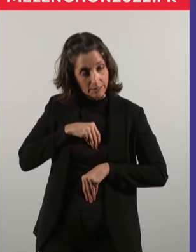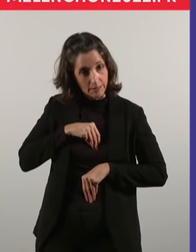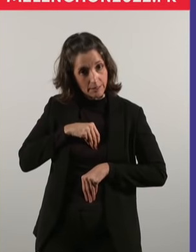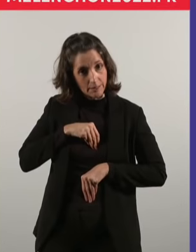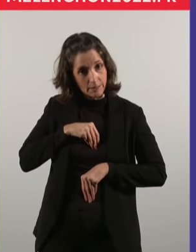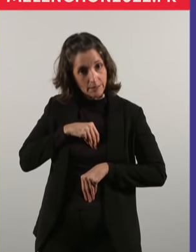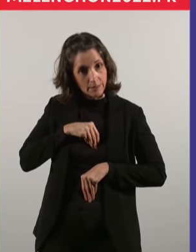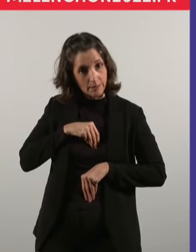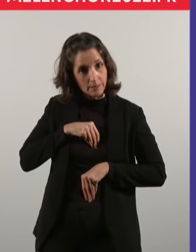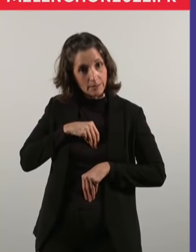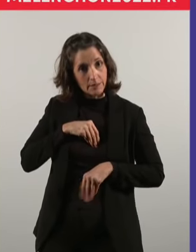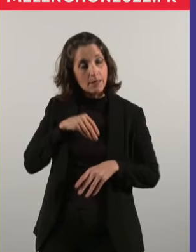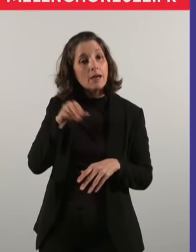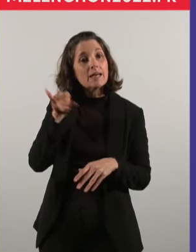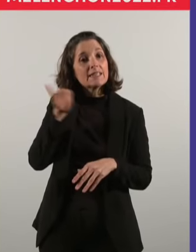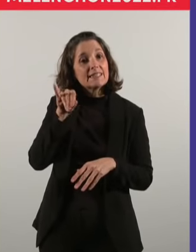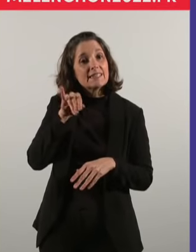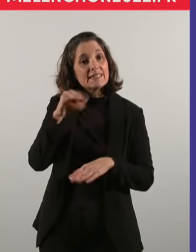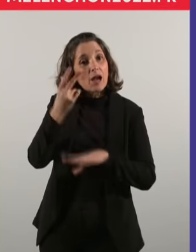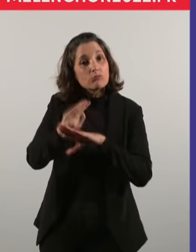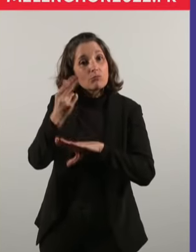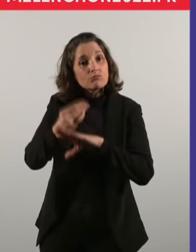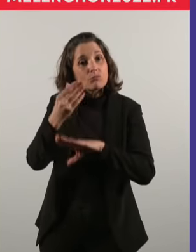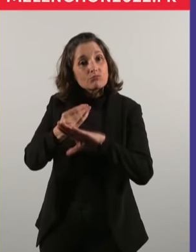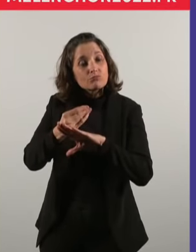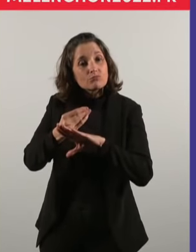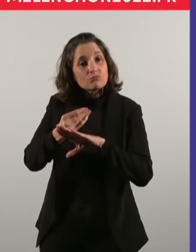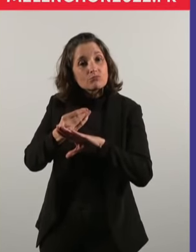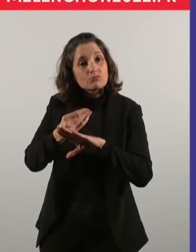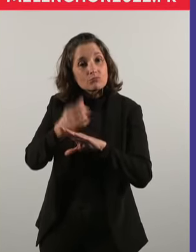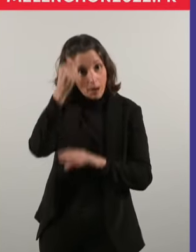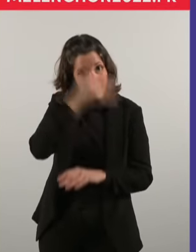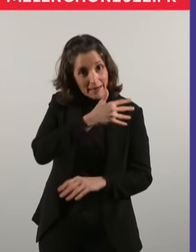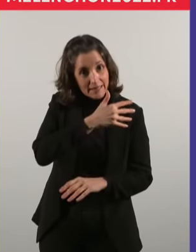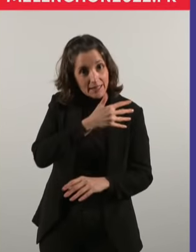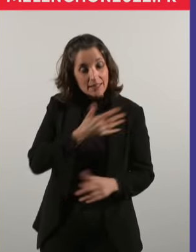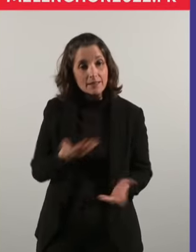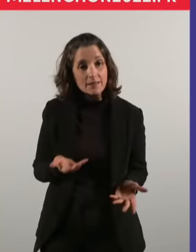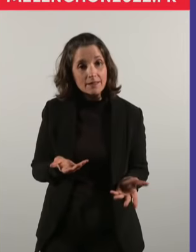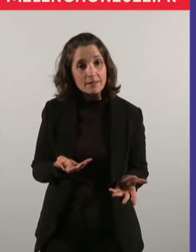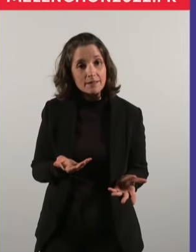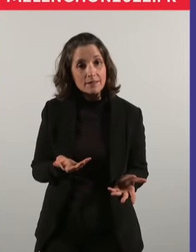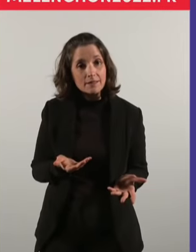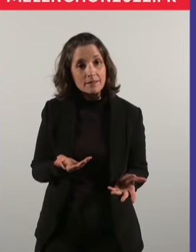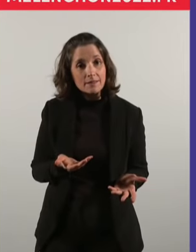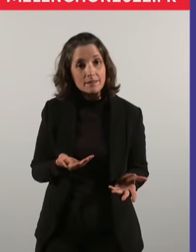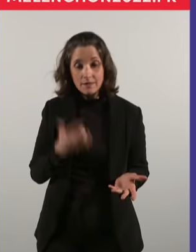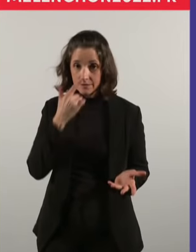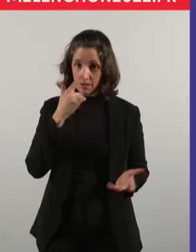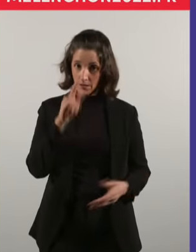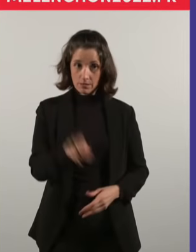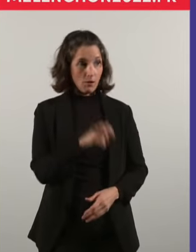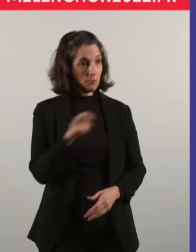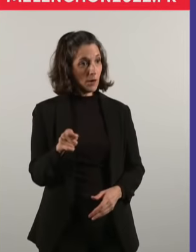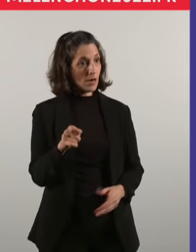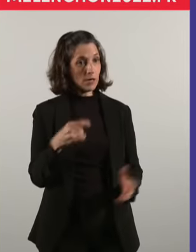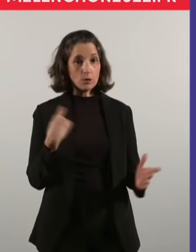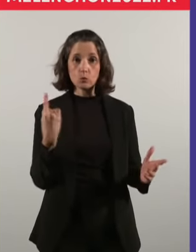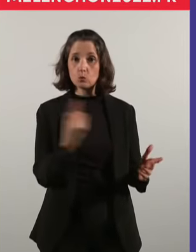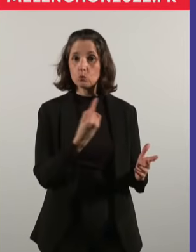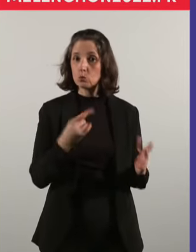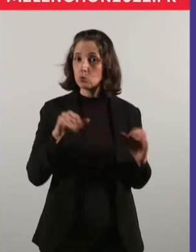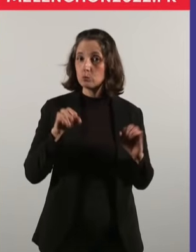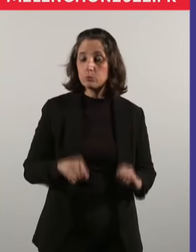Microsoft qui s'en occupe. Trouve-t-on normal que tant et tant de gens accèdent sans aucune difficulté à une